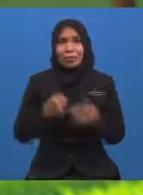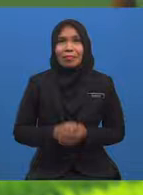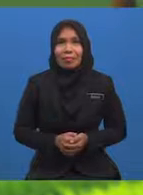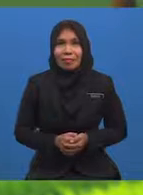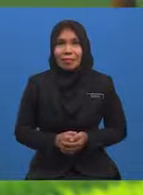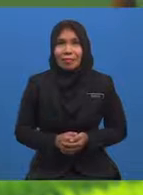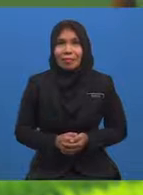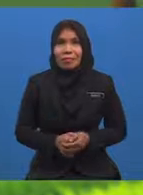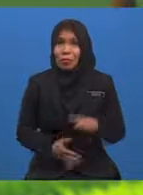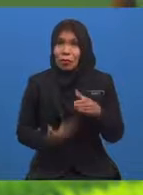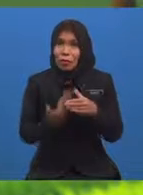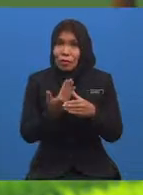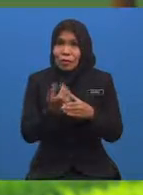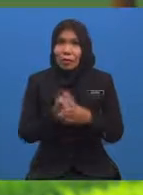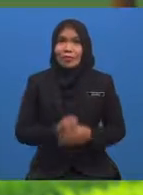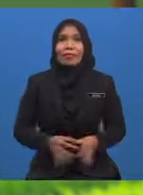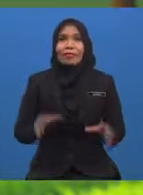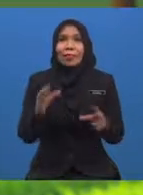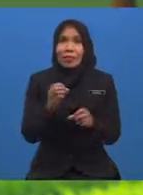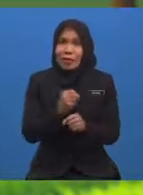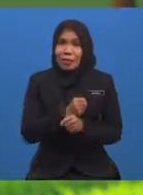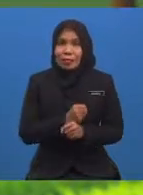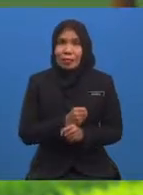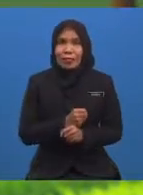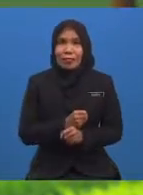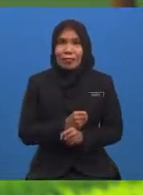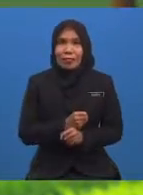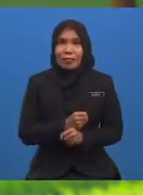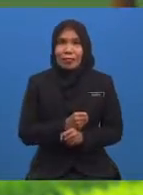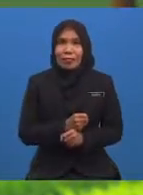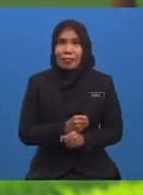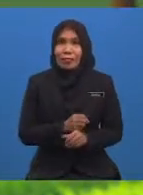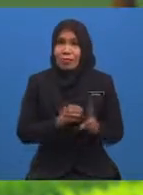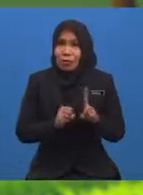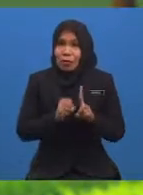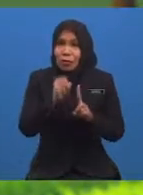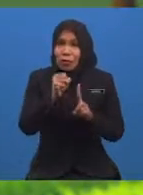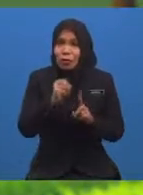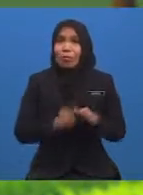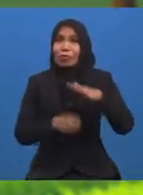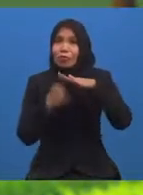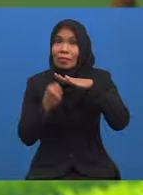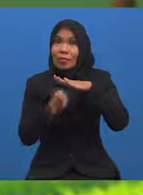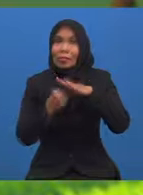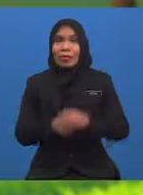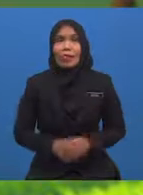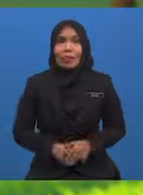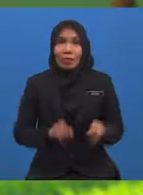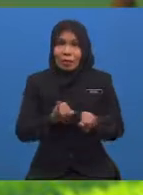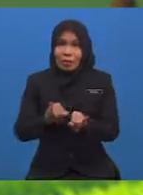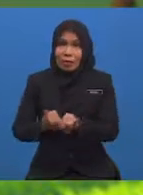itu, tumbuhan dapat memastikan suhu persekitaran sesuai